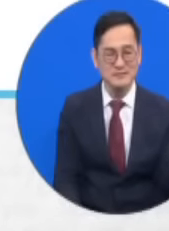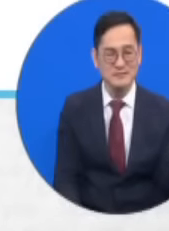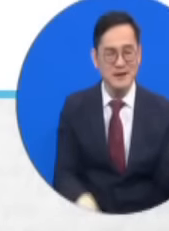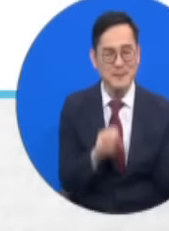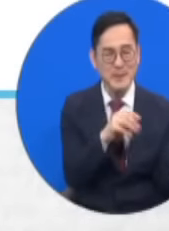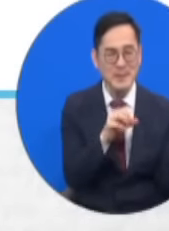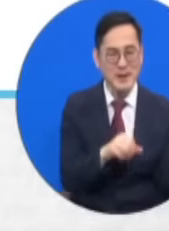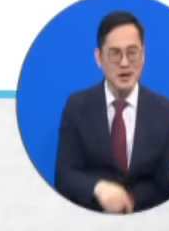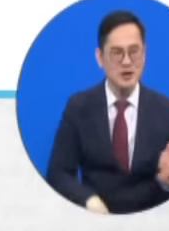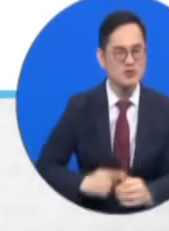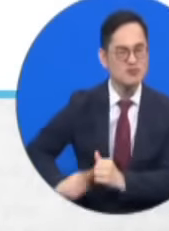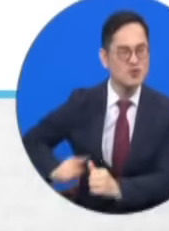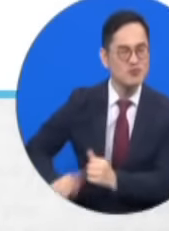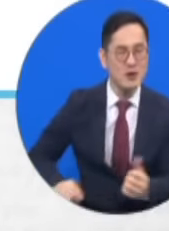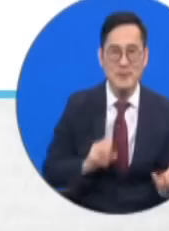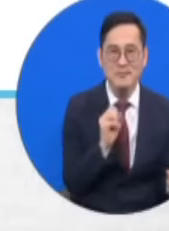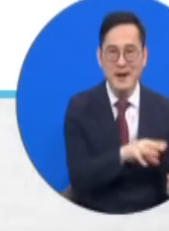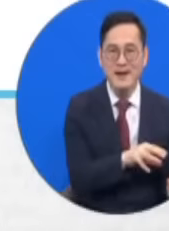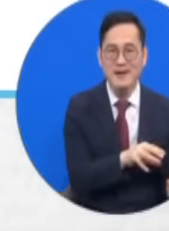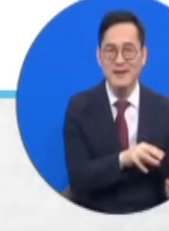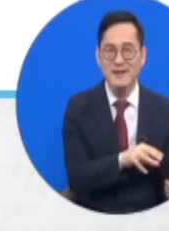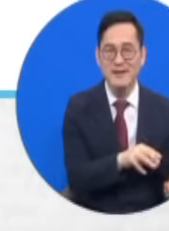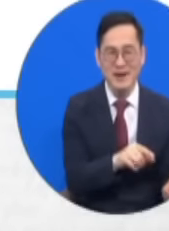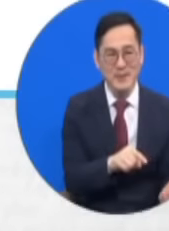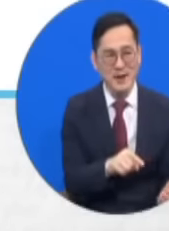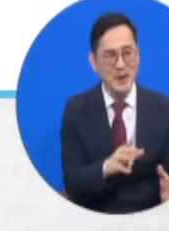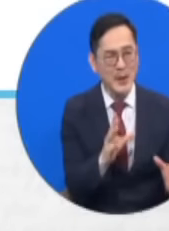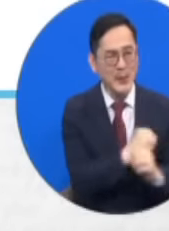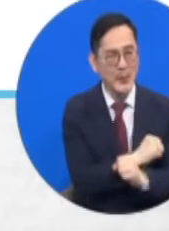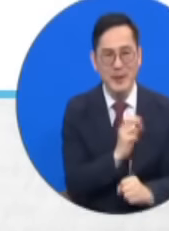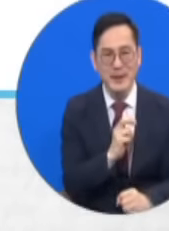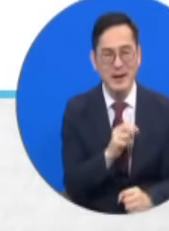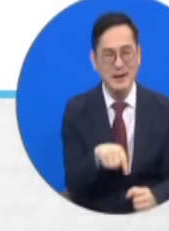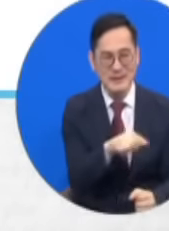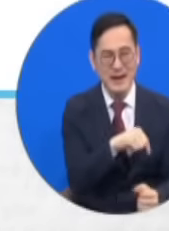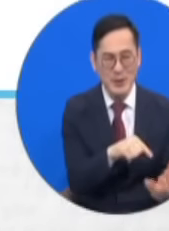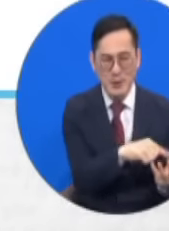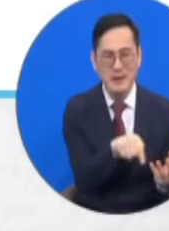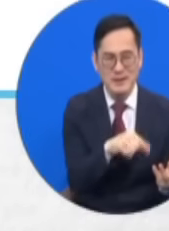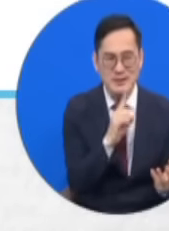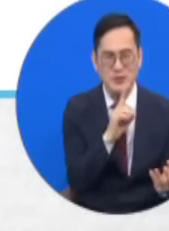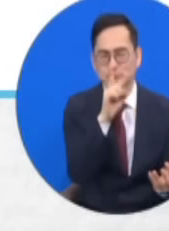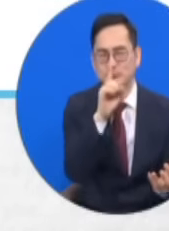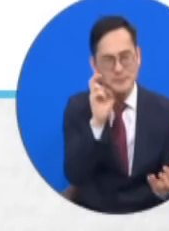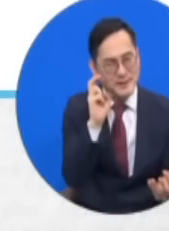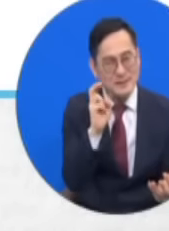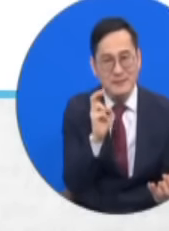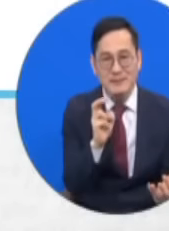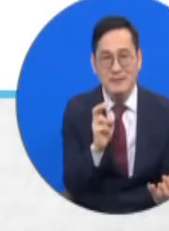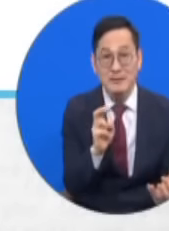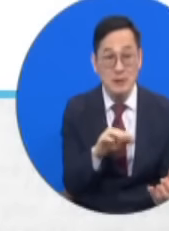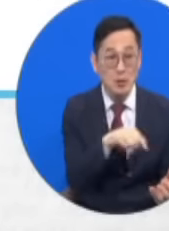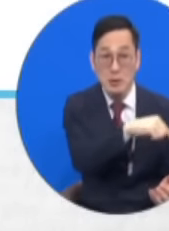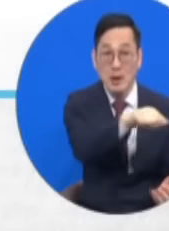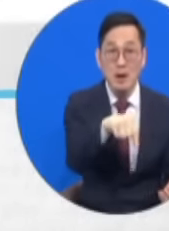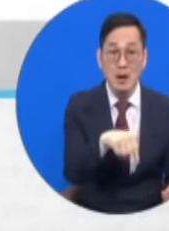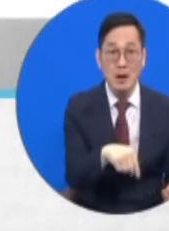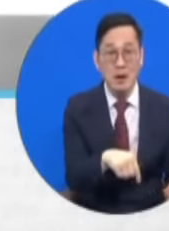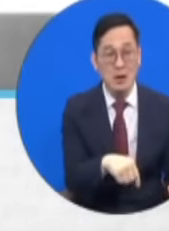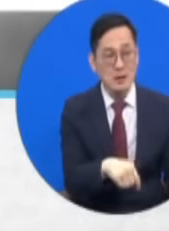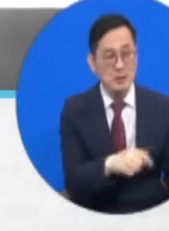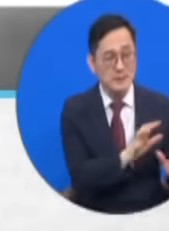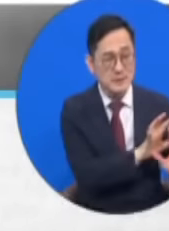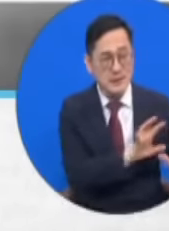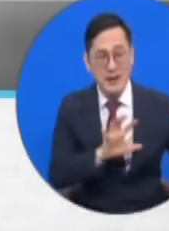근데 절대 그렇지 않죠. 거기에 수많은 사람들이 있고 거기는 이제 보수층만 있는 게 아니고 뭐 진보층에서도 또